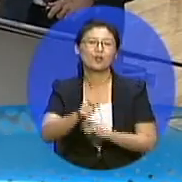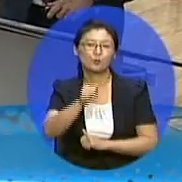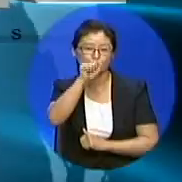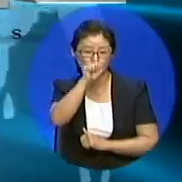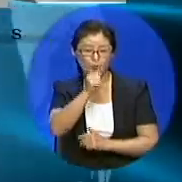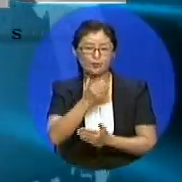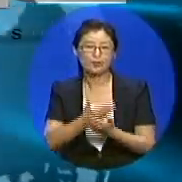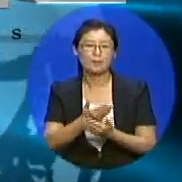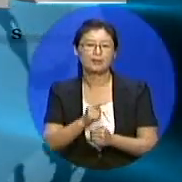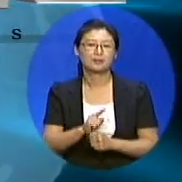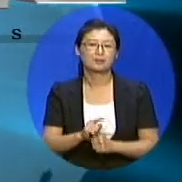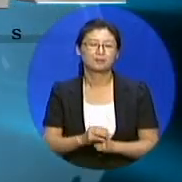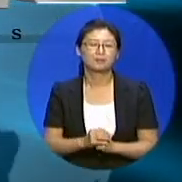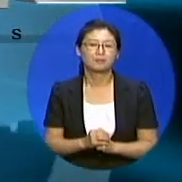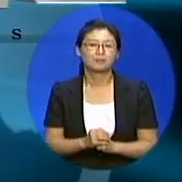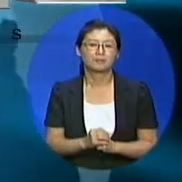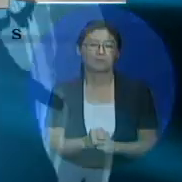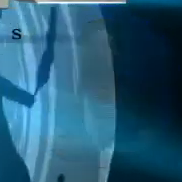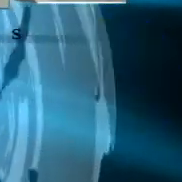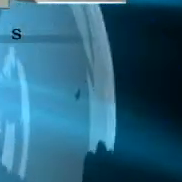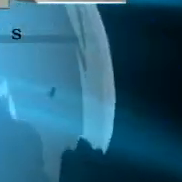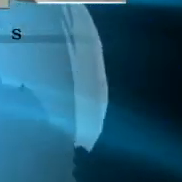강조했습니다.